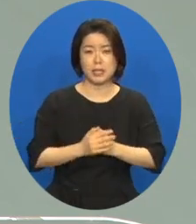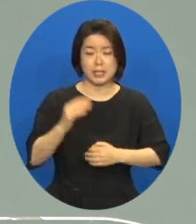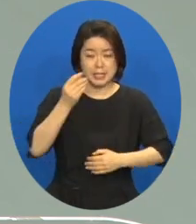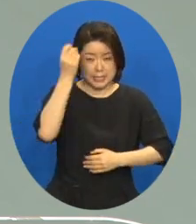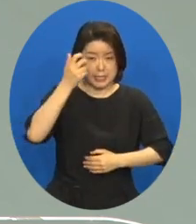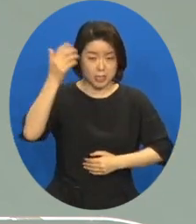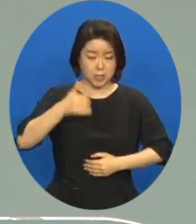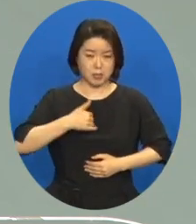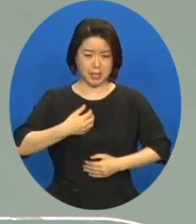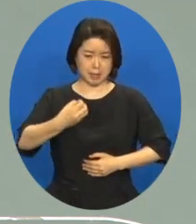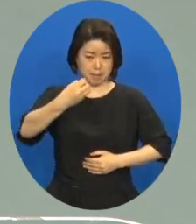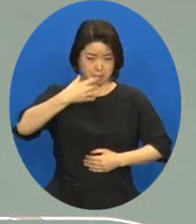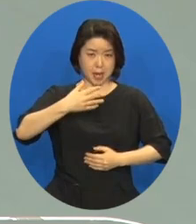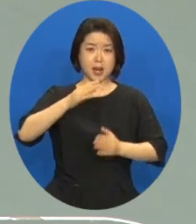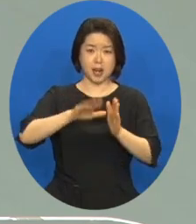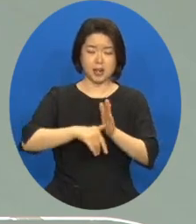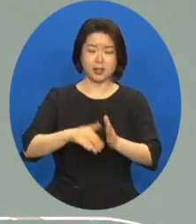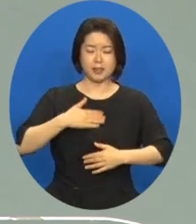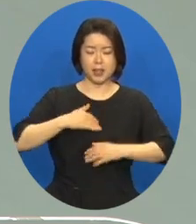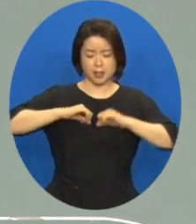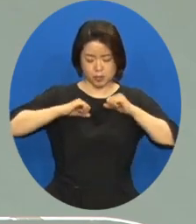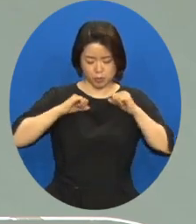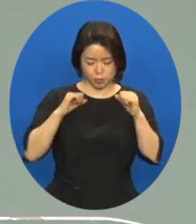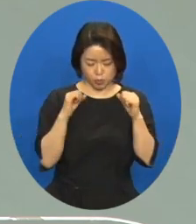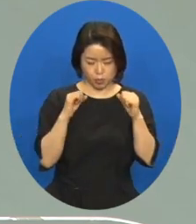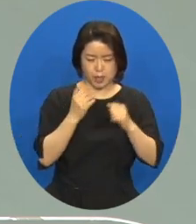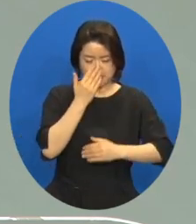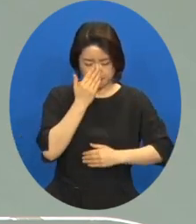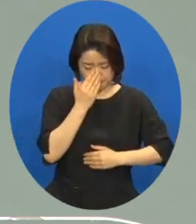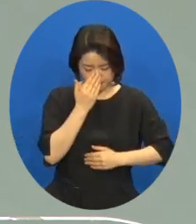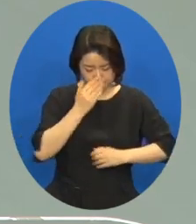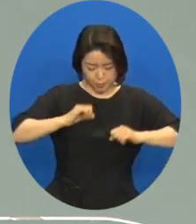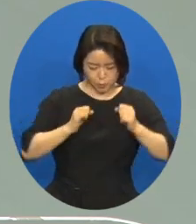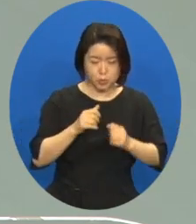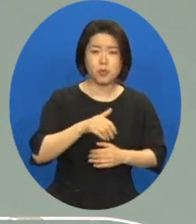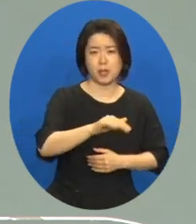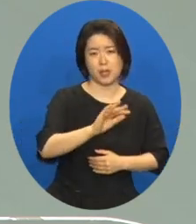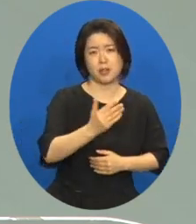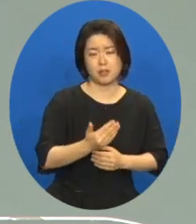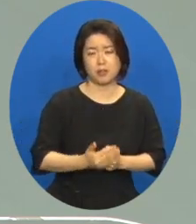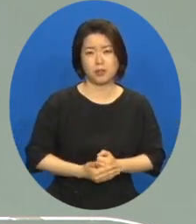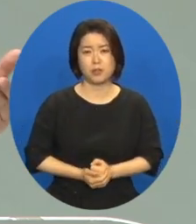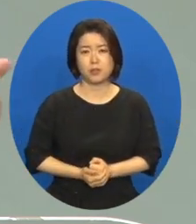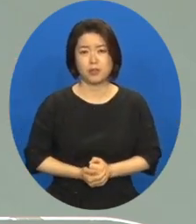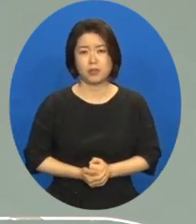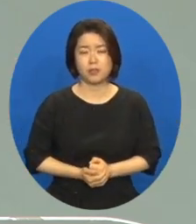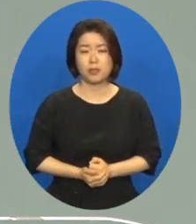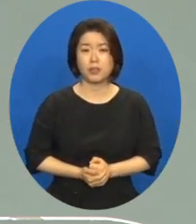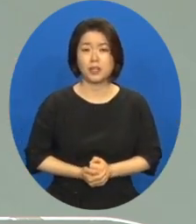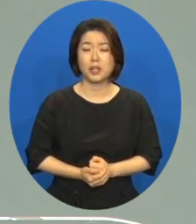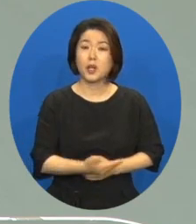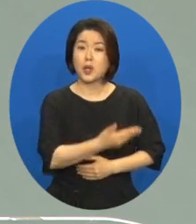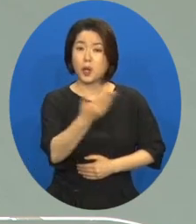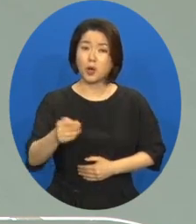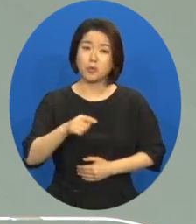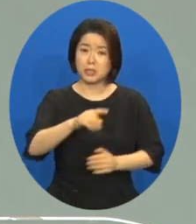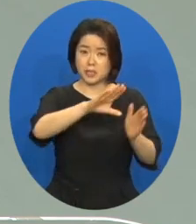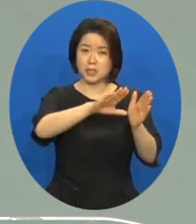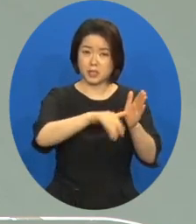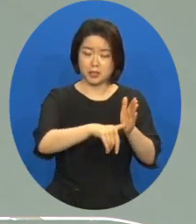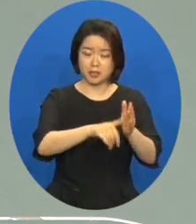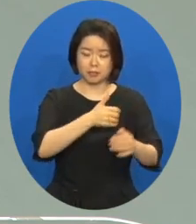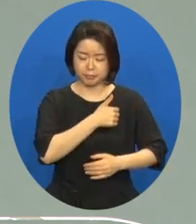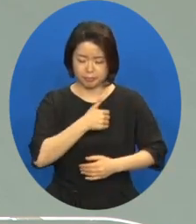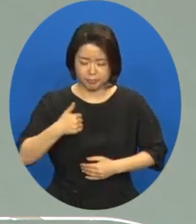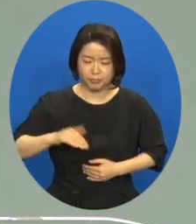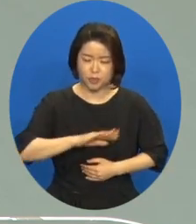내게 말씀하실 때 내가 순종하고 나가면 여러분 이 시대를 능히